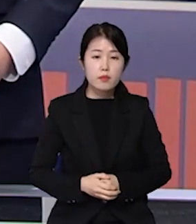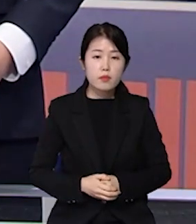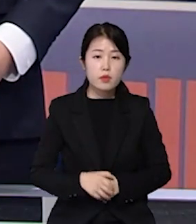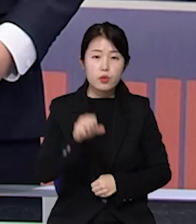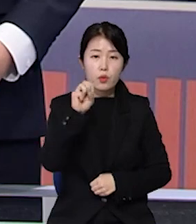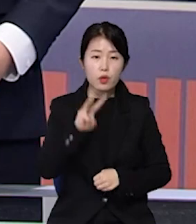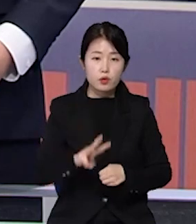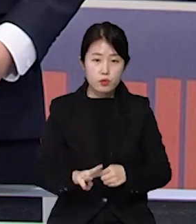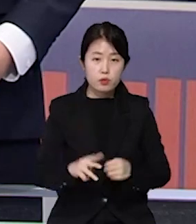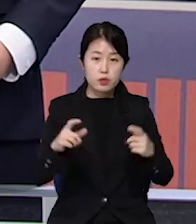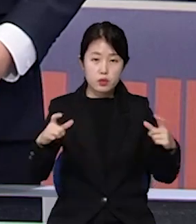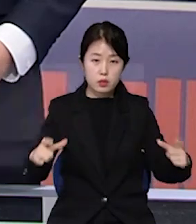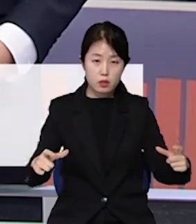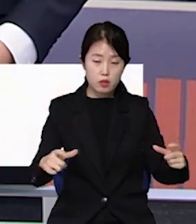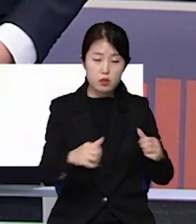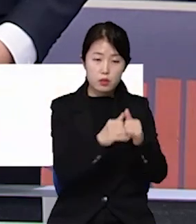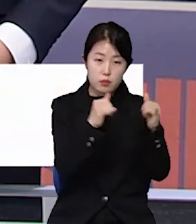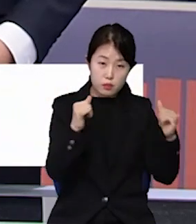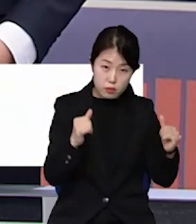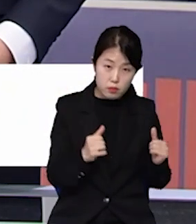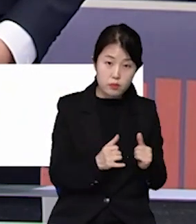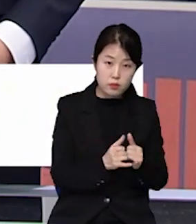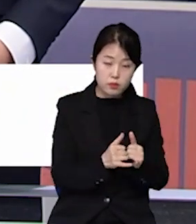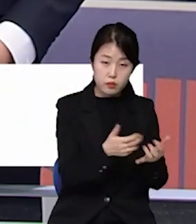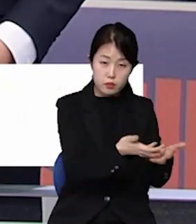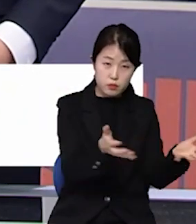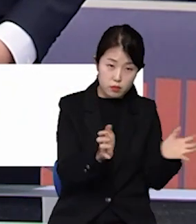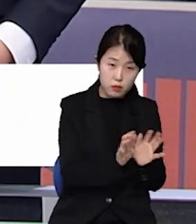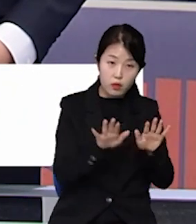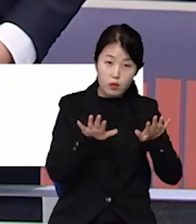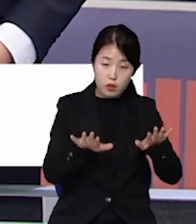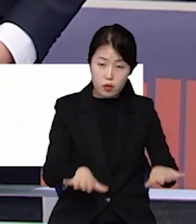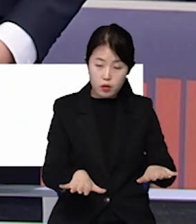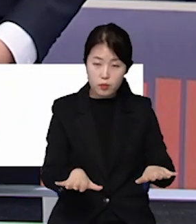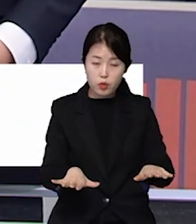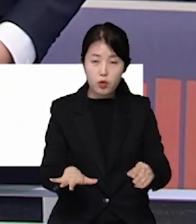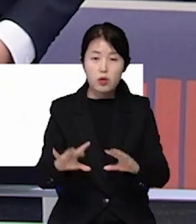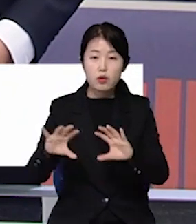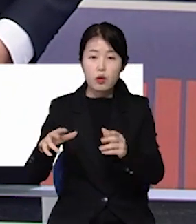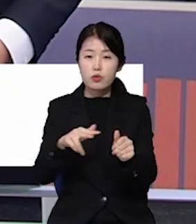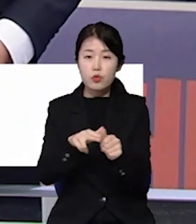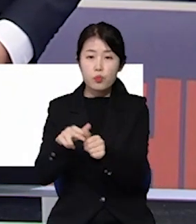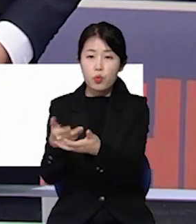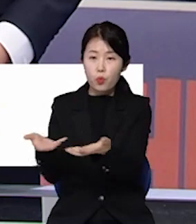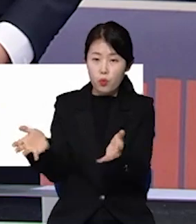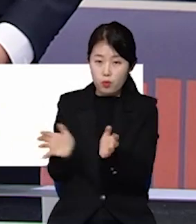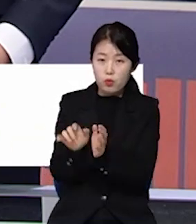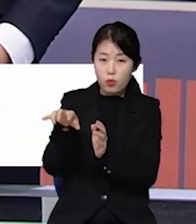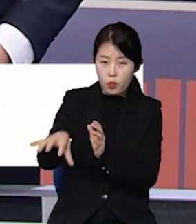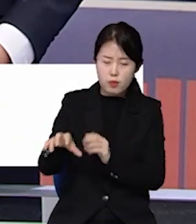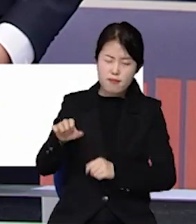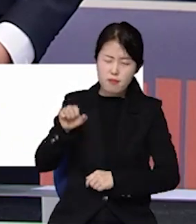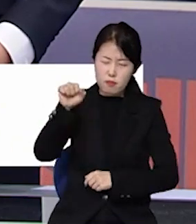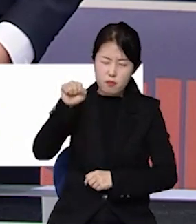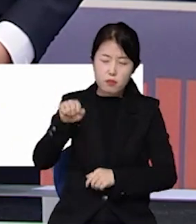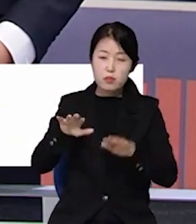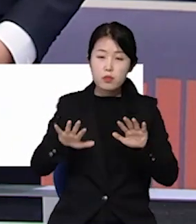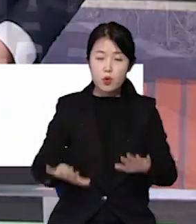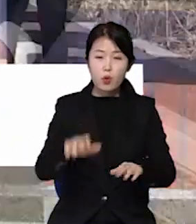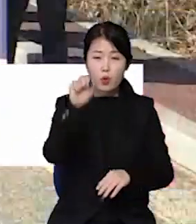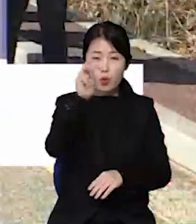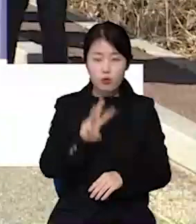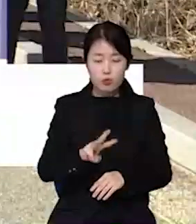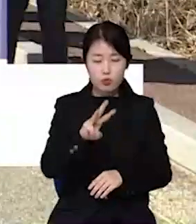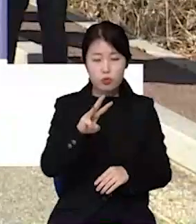광주 지역 시민사회단체가 국정원 광주지부 앞에서 공안탄압 규탄에 나섰습니다. 전국 농민회 총연맹, 광주